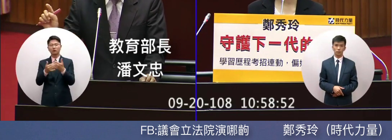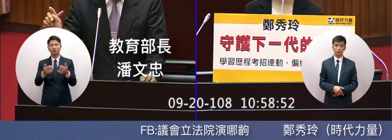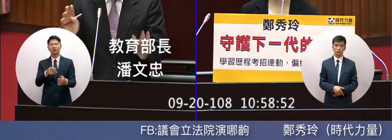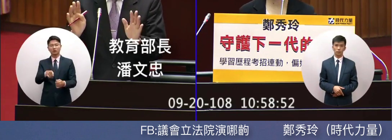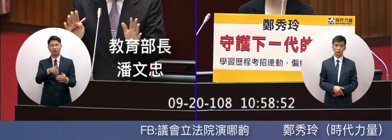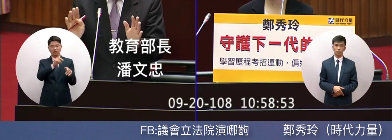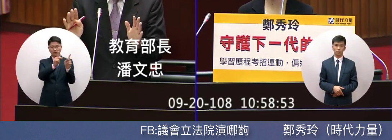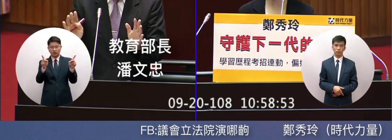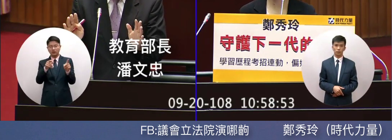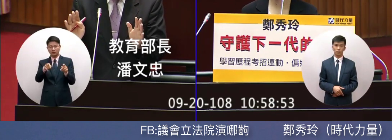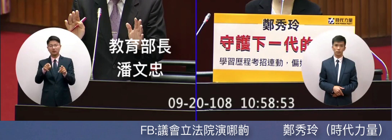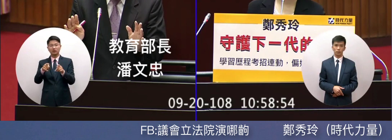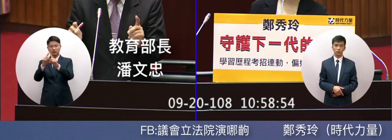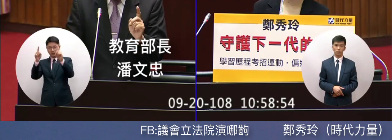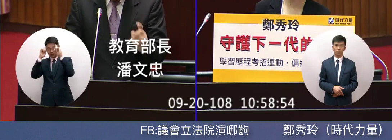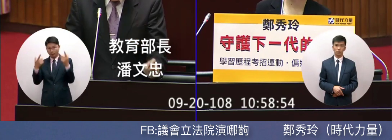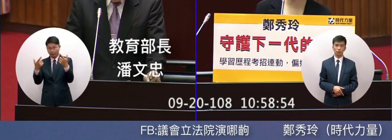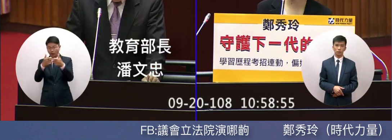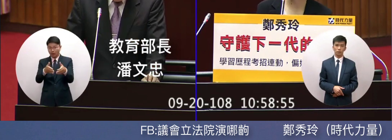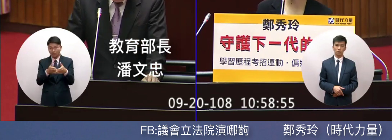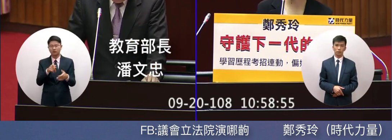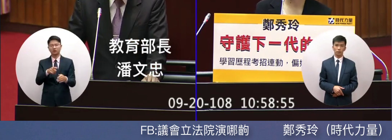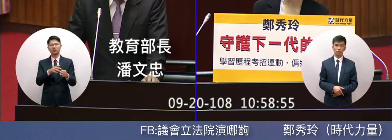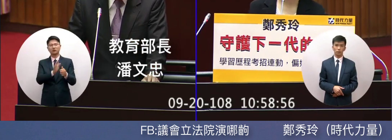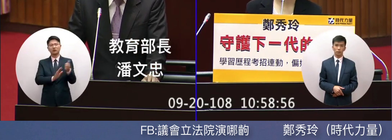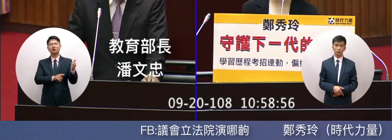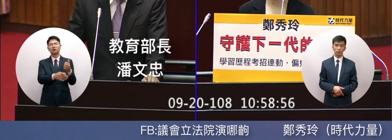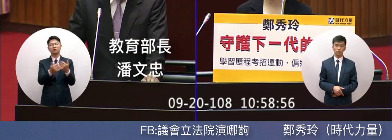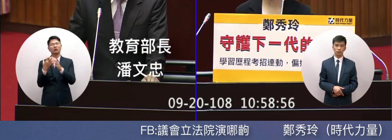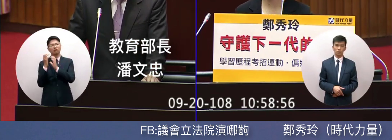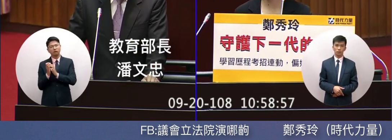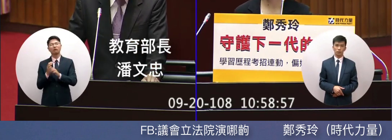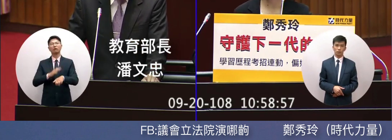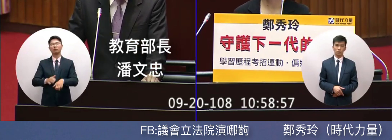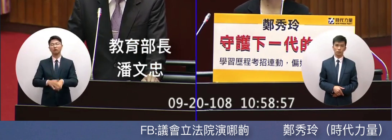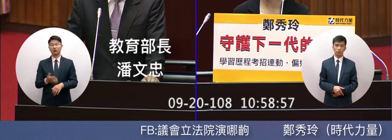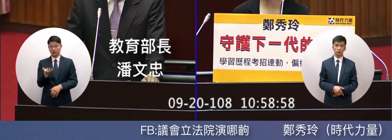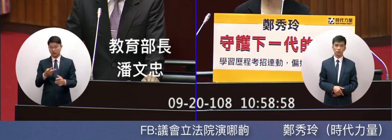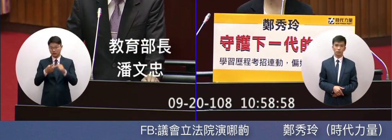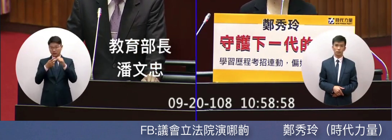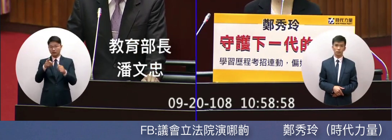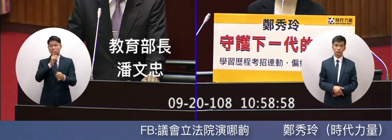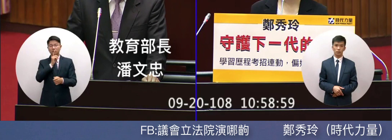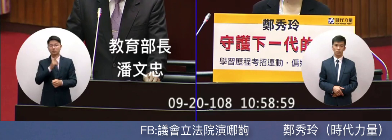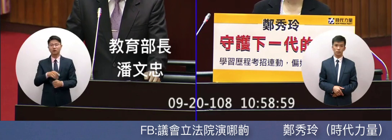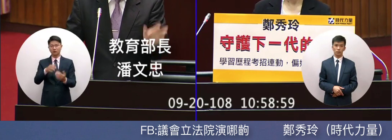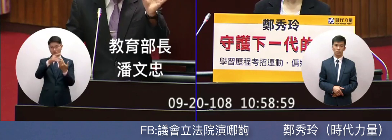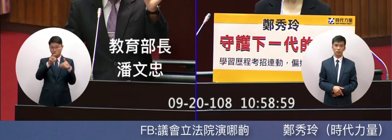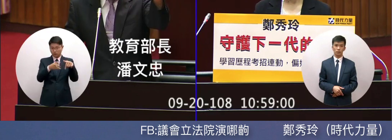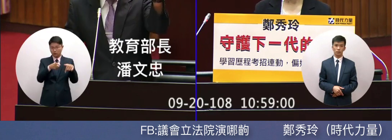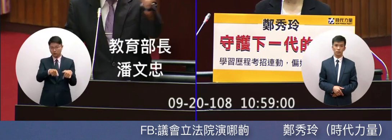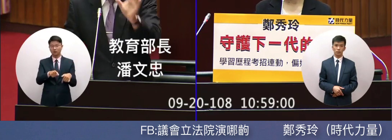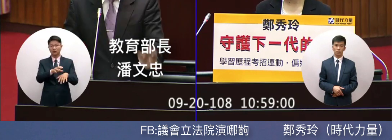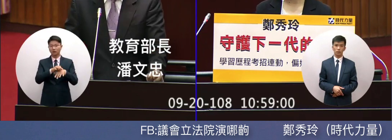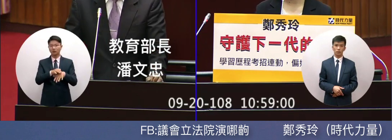要一一对过去，这只会增加学生的负担。那第二点，委员刚才关心到的选修课程哦，以目前尤其委